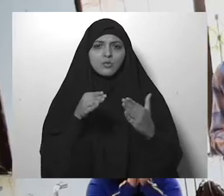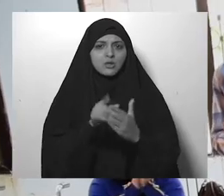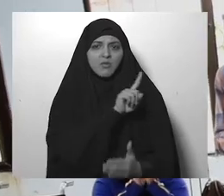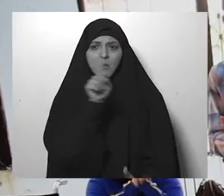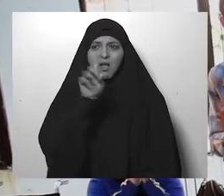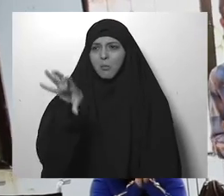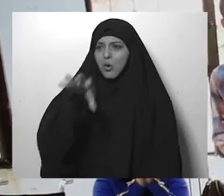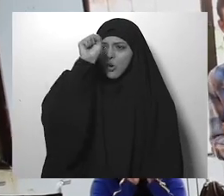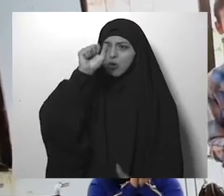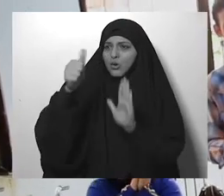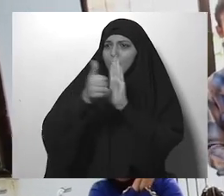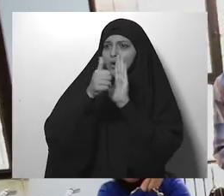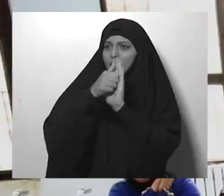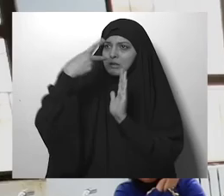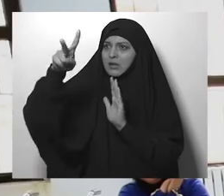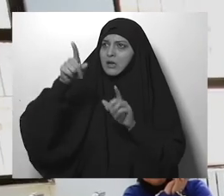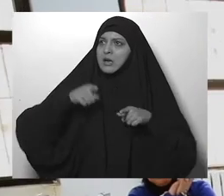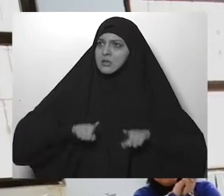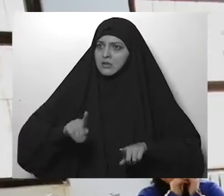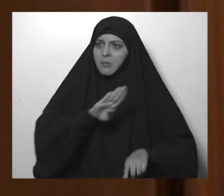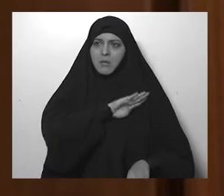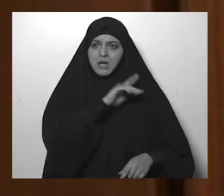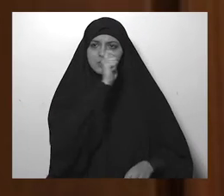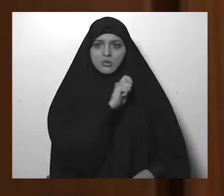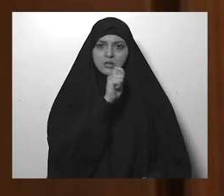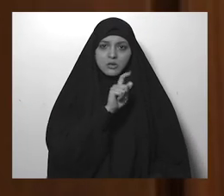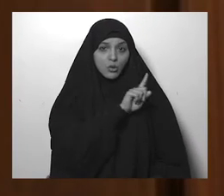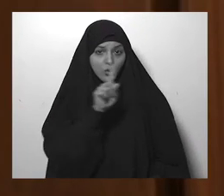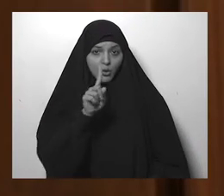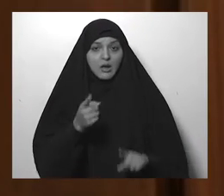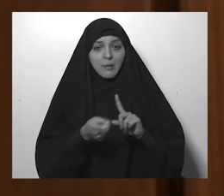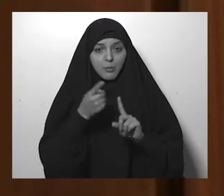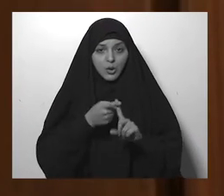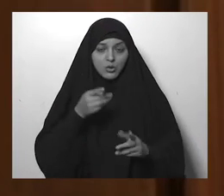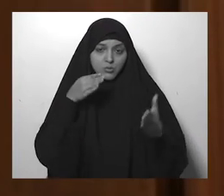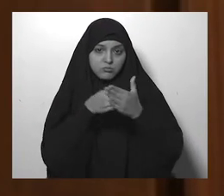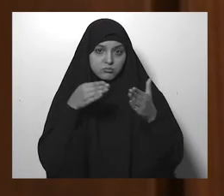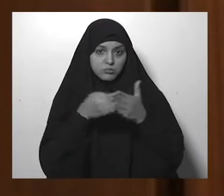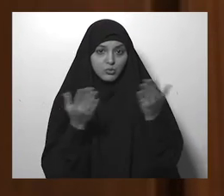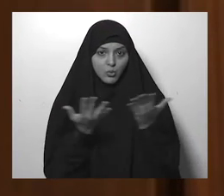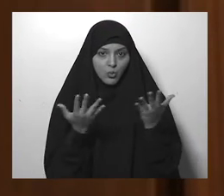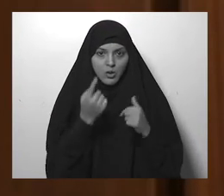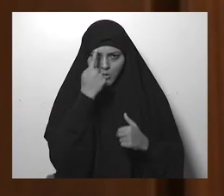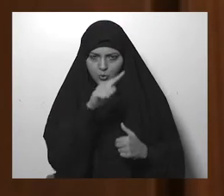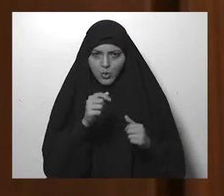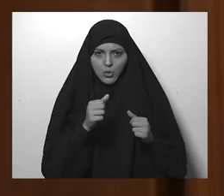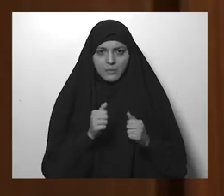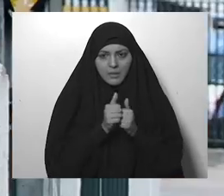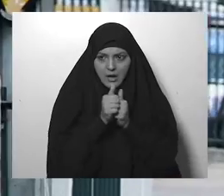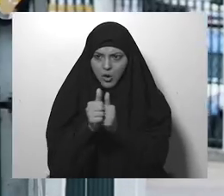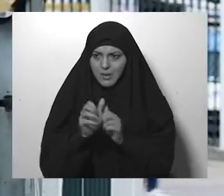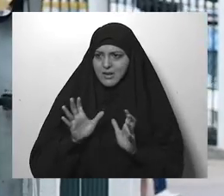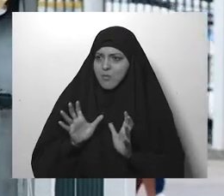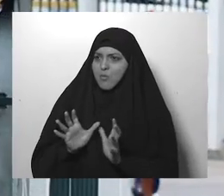prendre le rôle de l'état par les associations notre principal objectif actuellement ces deux accompagnés